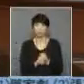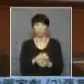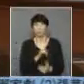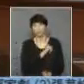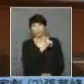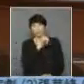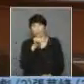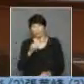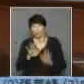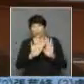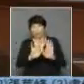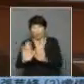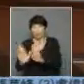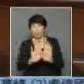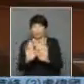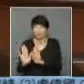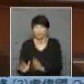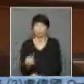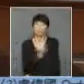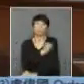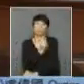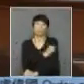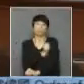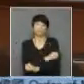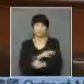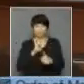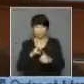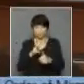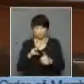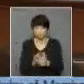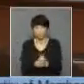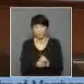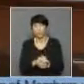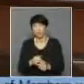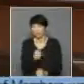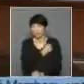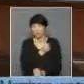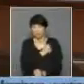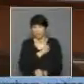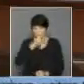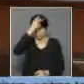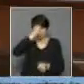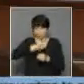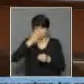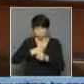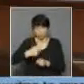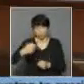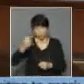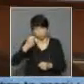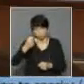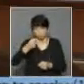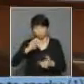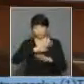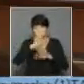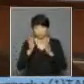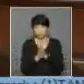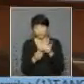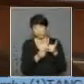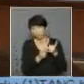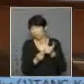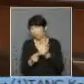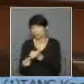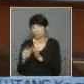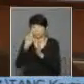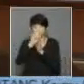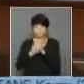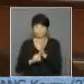火，疲於奔命，管治威信受到重挫，咁政府嘅效率同效能當然隨之而下降。有人更